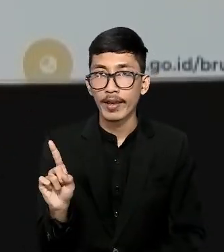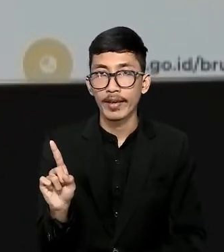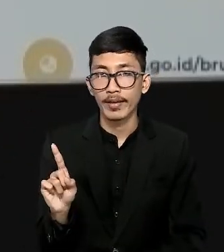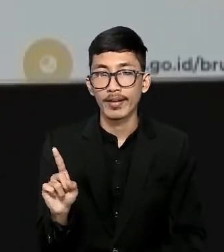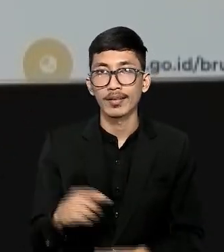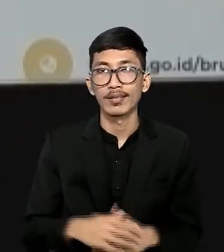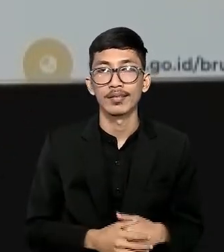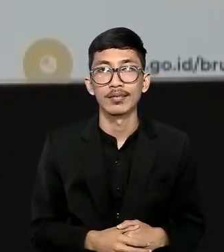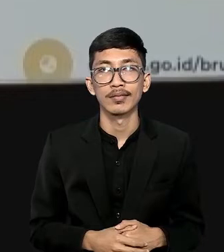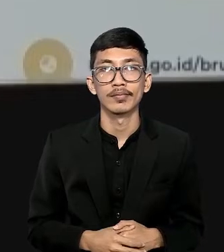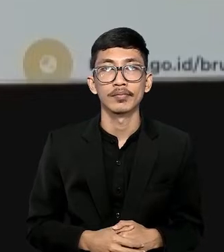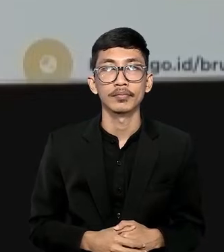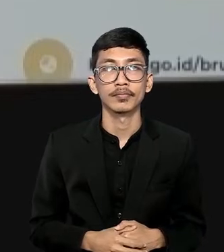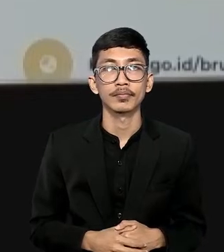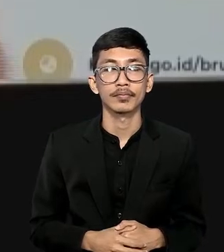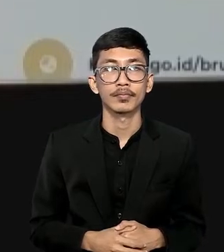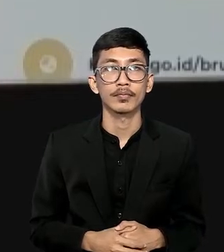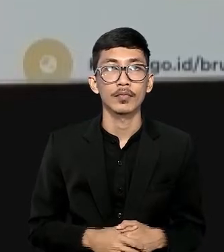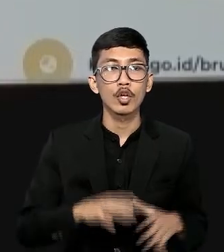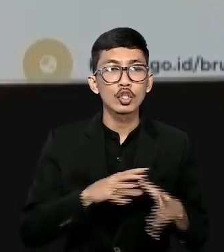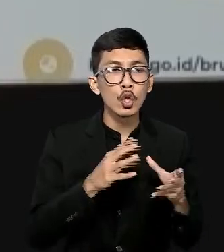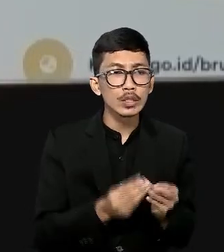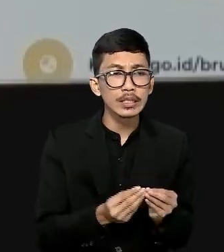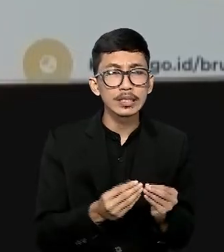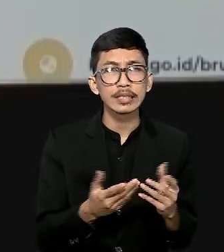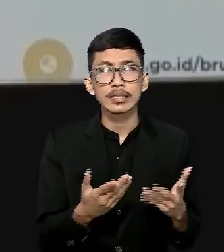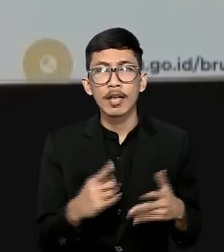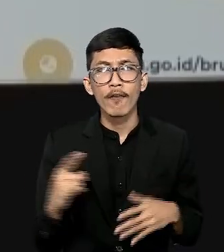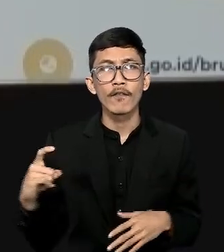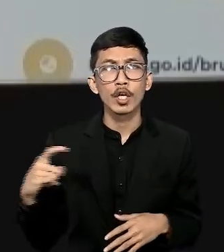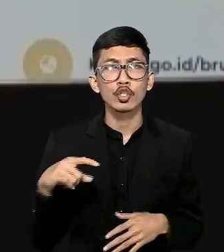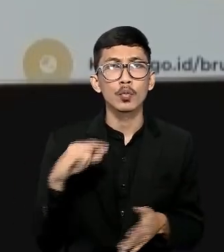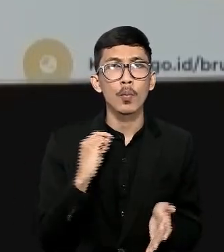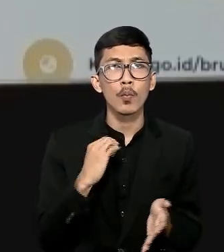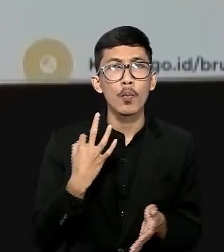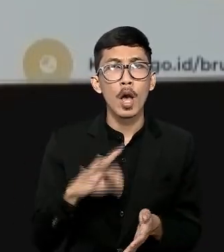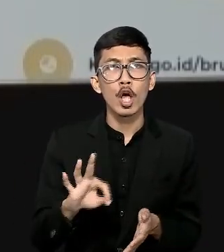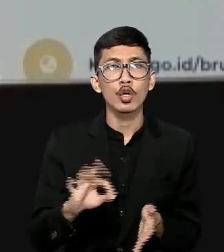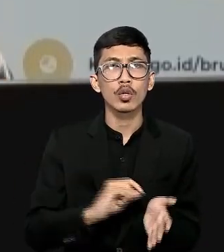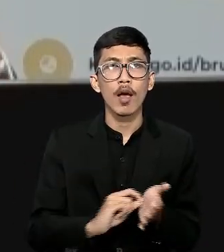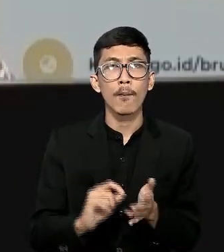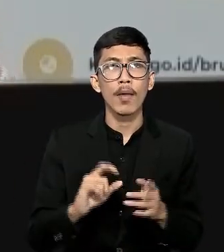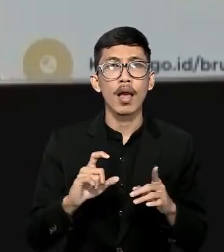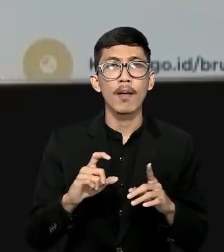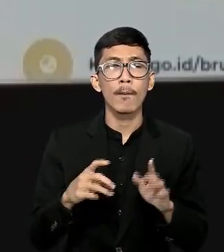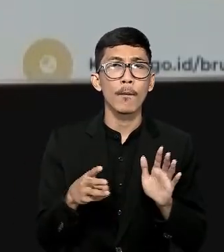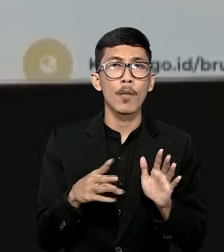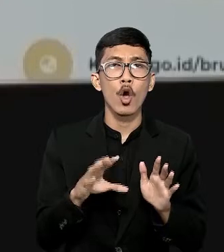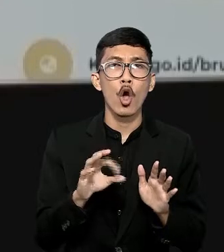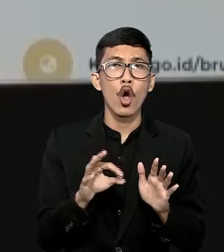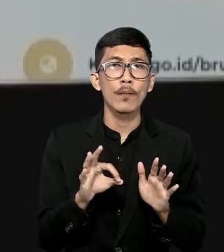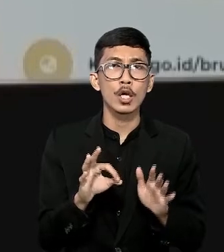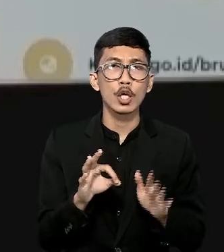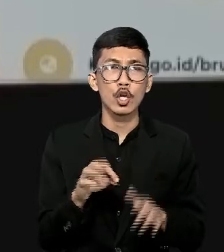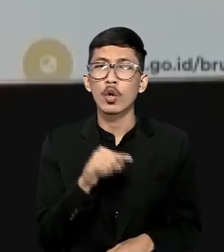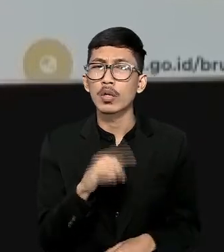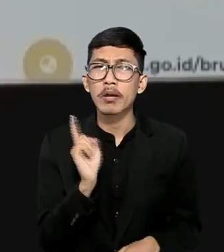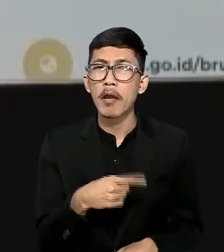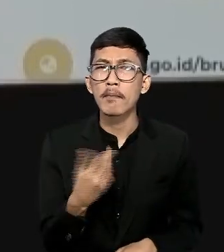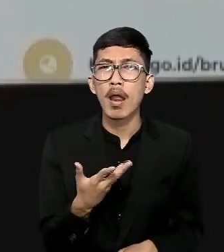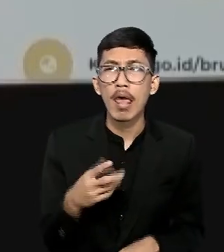bahwa meskipun belum ada konklusi apa sebenarnya tapi mereka menganggap bahwa This is very high atau